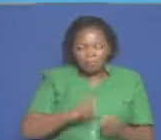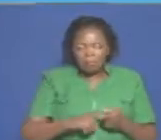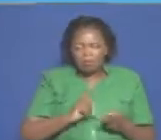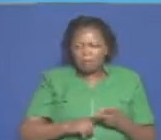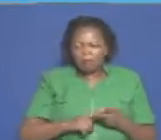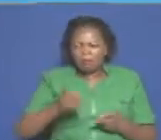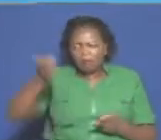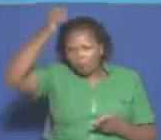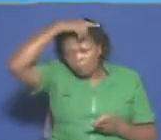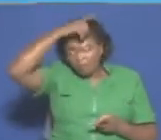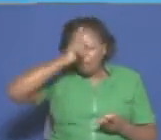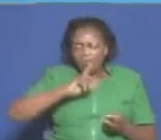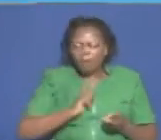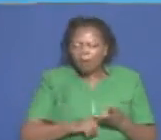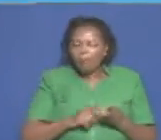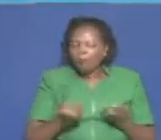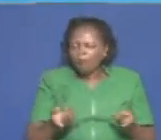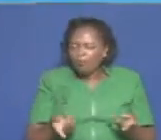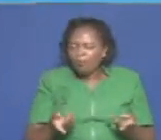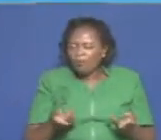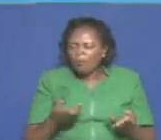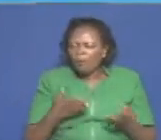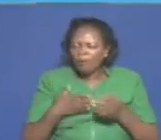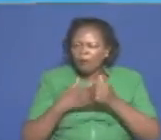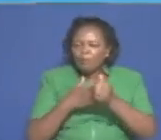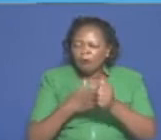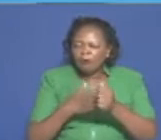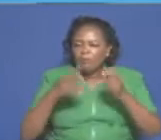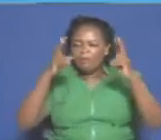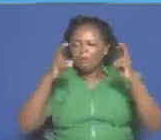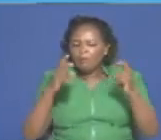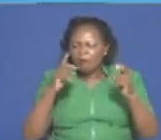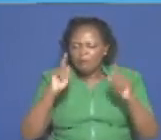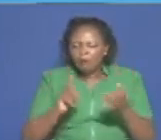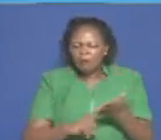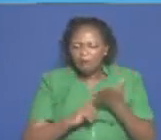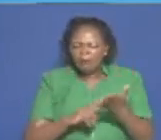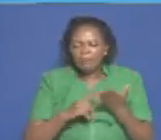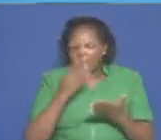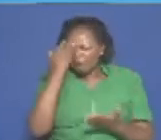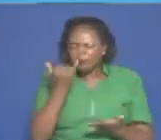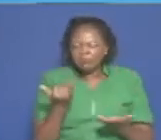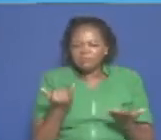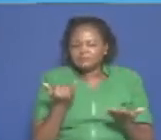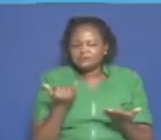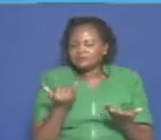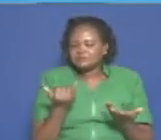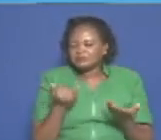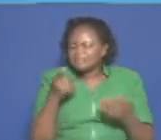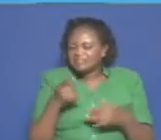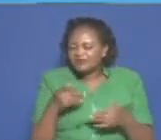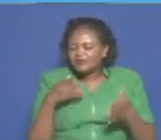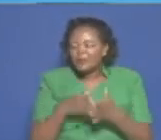shahada, mswada huu kuhusiana na uongozi ni jambo ambalo lazima lijadiliwe, kwa sababu isiwe ni kisingizio